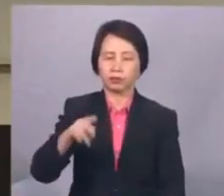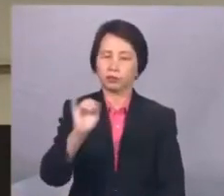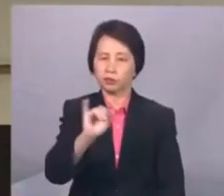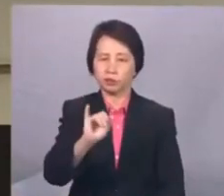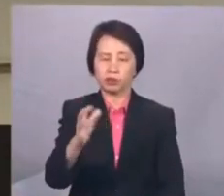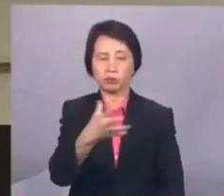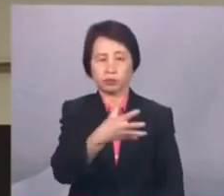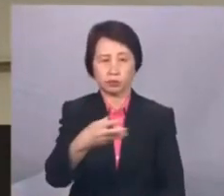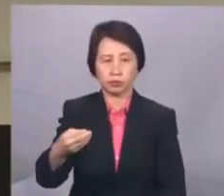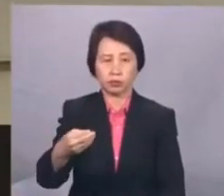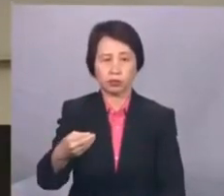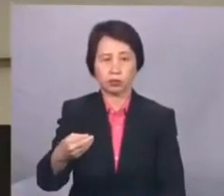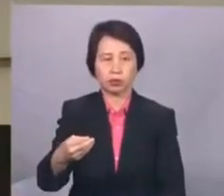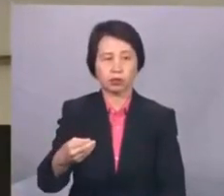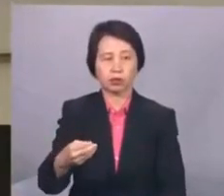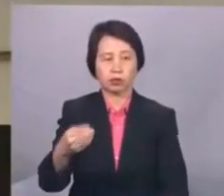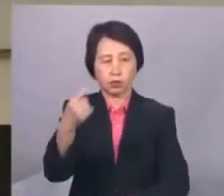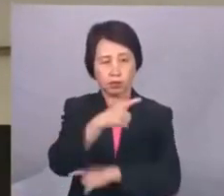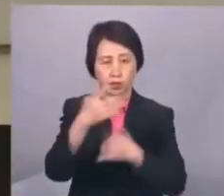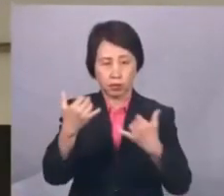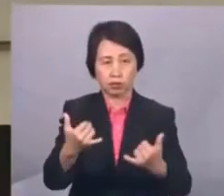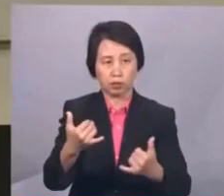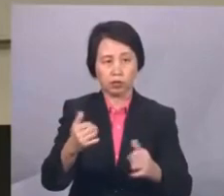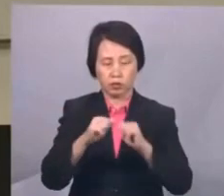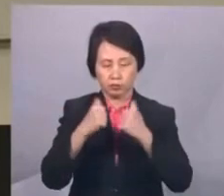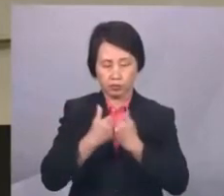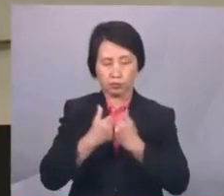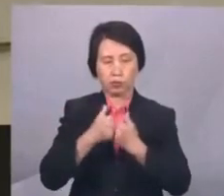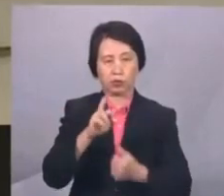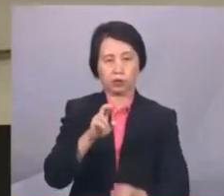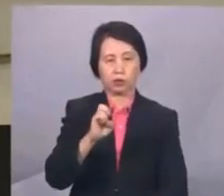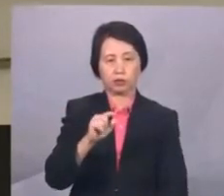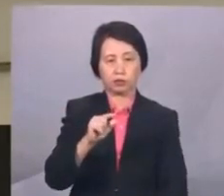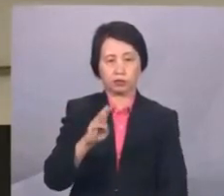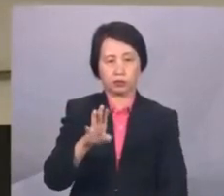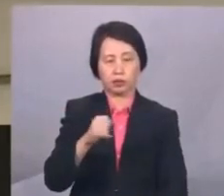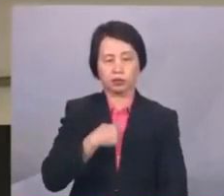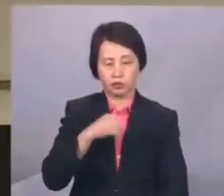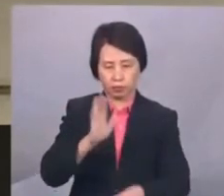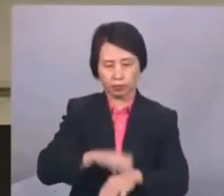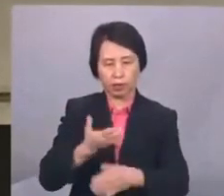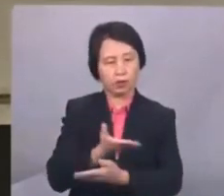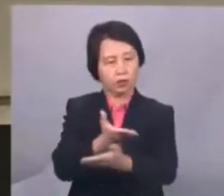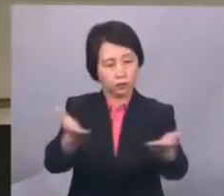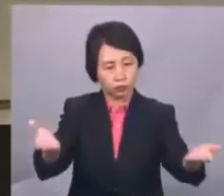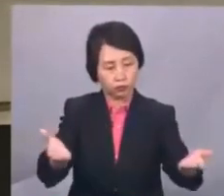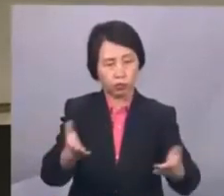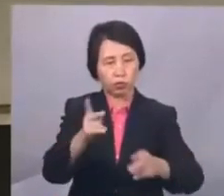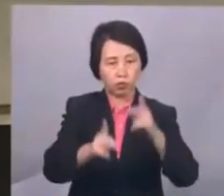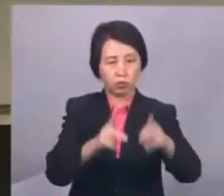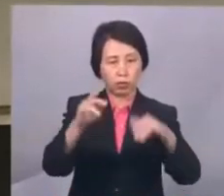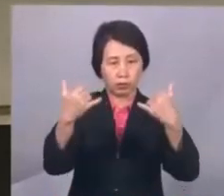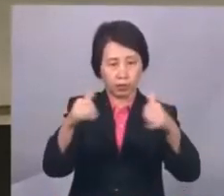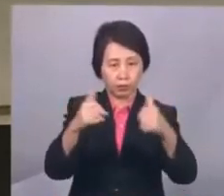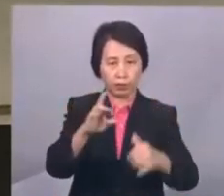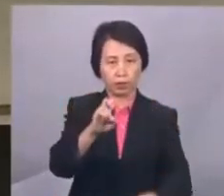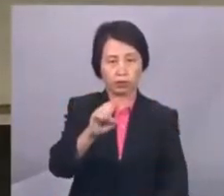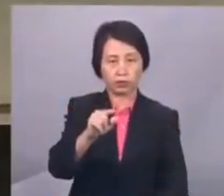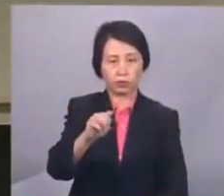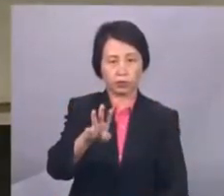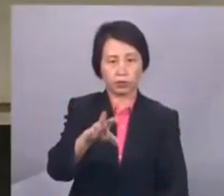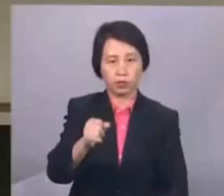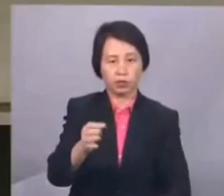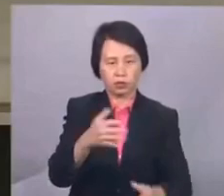dana pada ini bagi pihak setahun Indonesia Saya ingin mengajak semua untuk